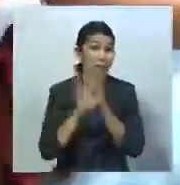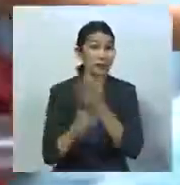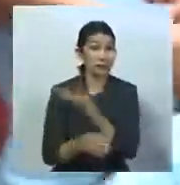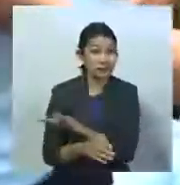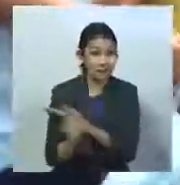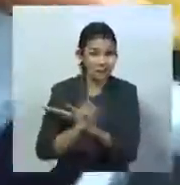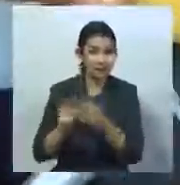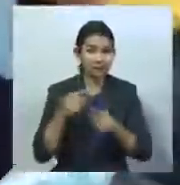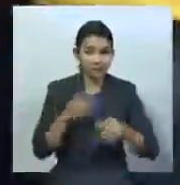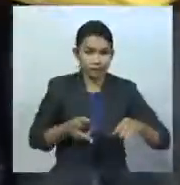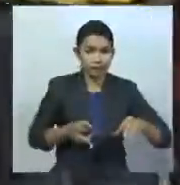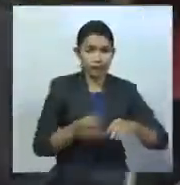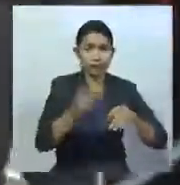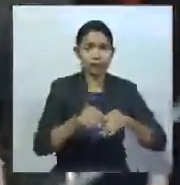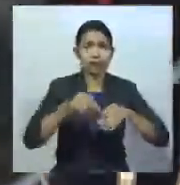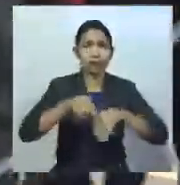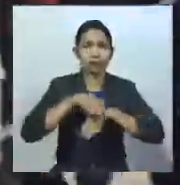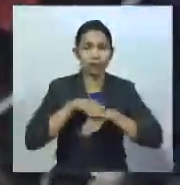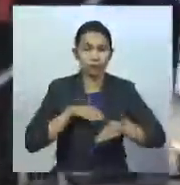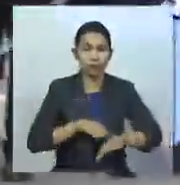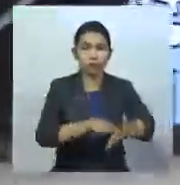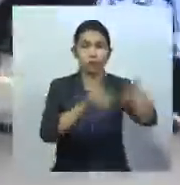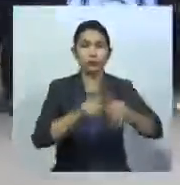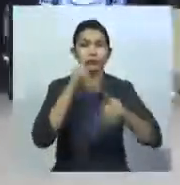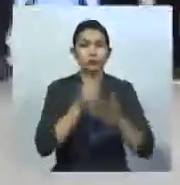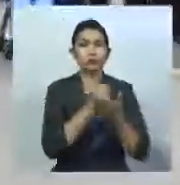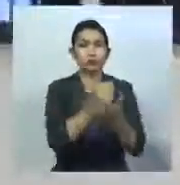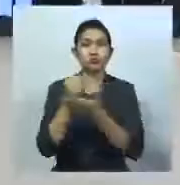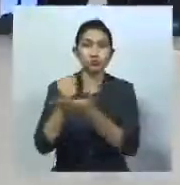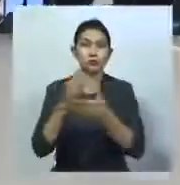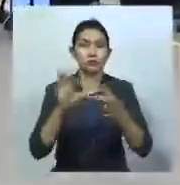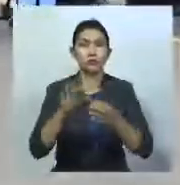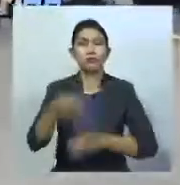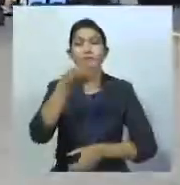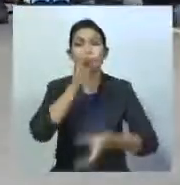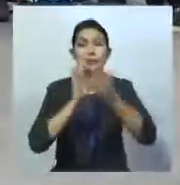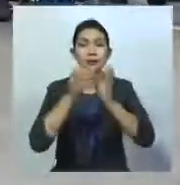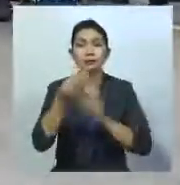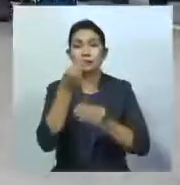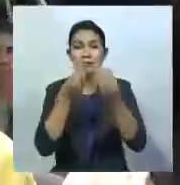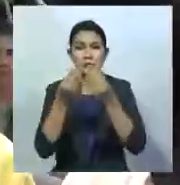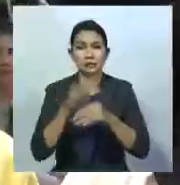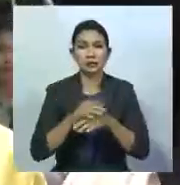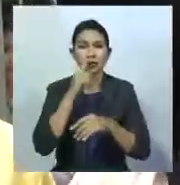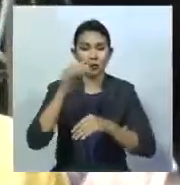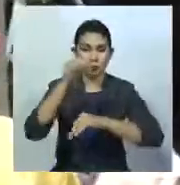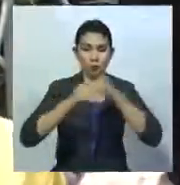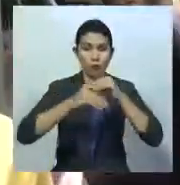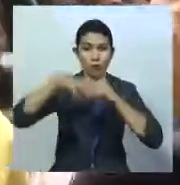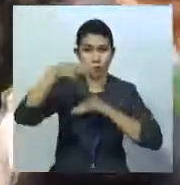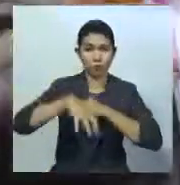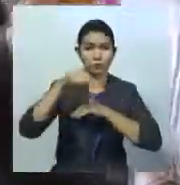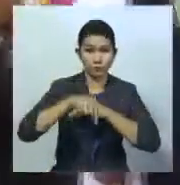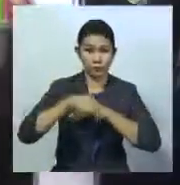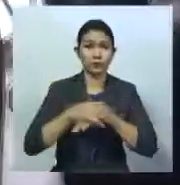ายกรัฐมนตรีปล่อยขบวนรถบรรทุกน้ำเพื่อช่วยเหลือประชาชนด้านการอุปโภคบริโภคจากที่ทำการโครงการชลประทานสุริน